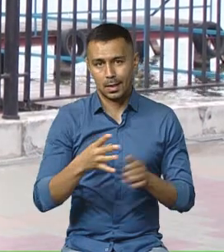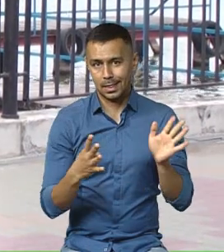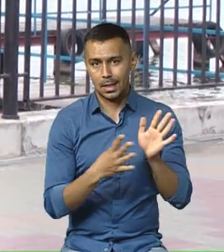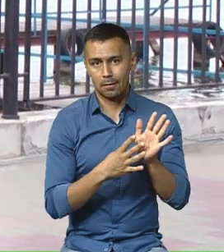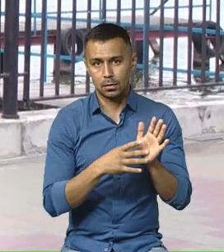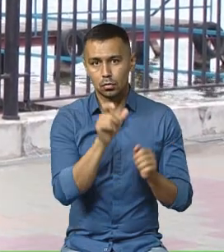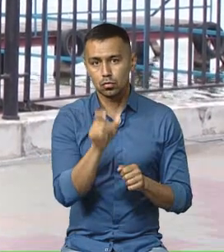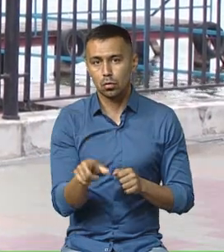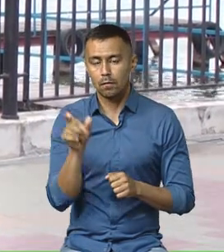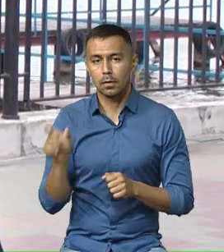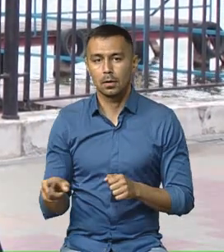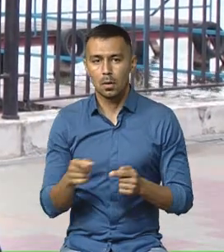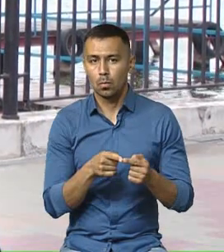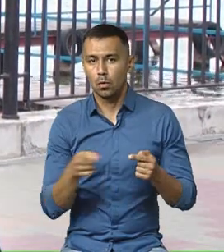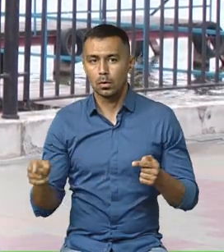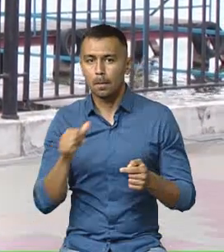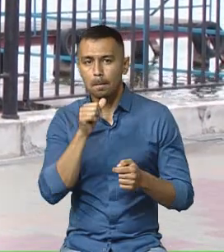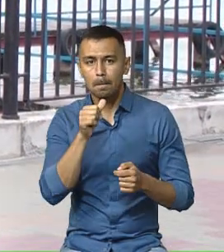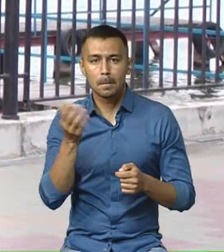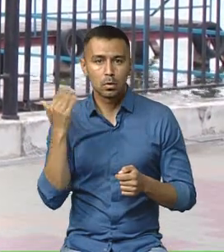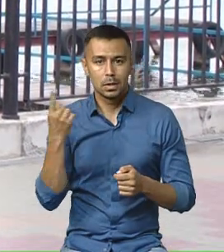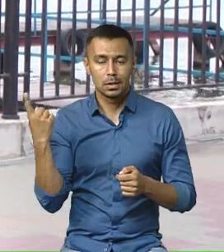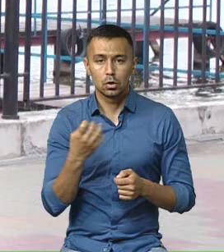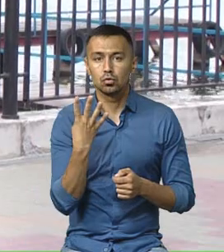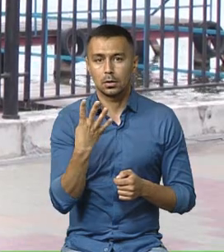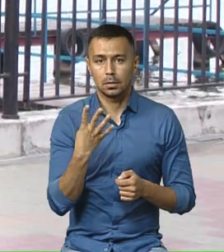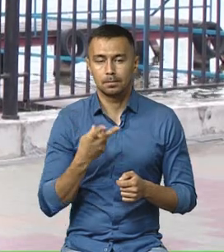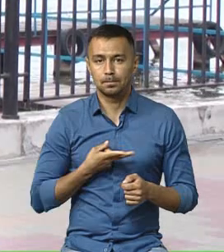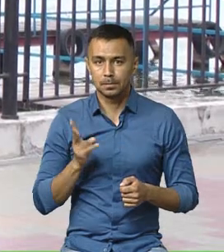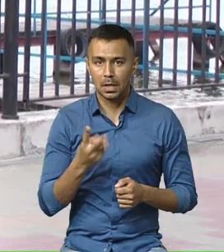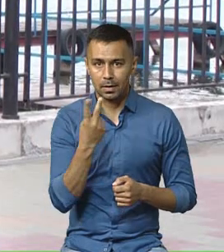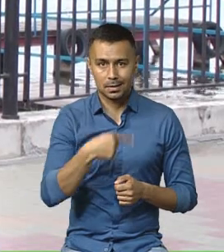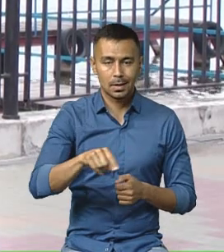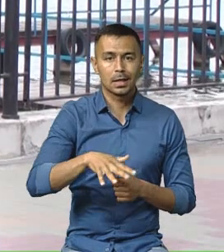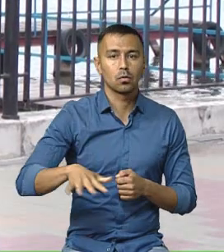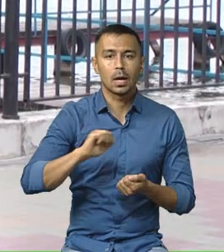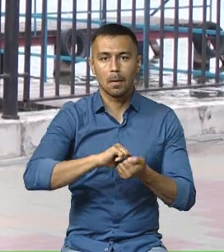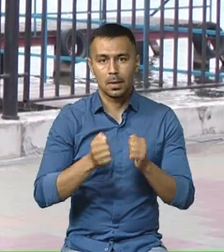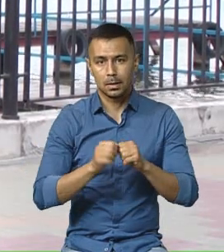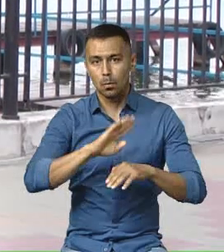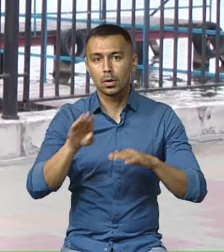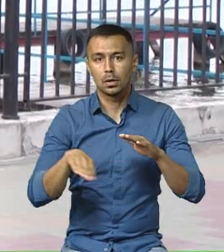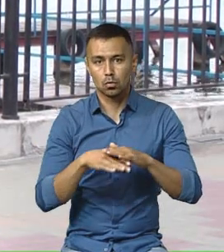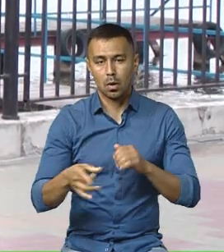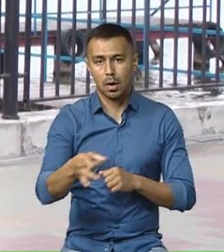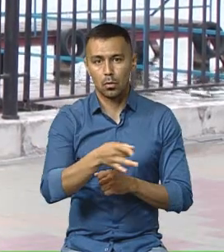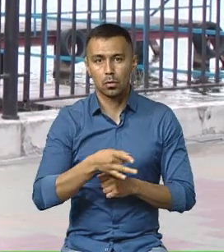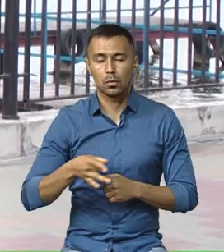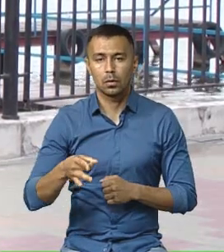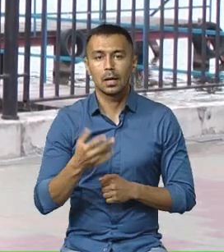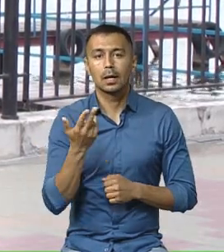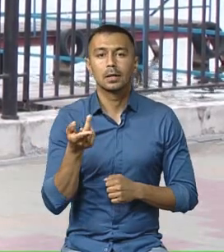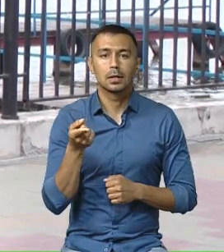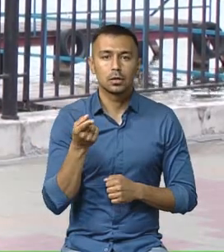чоловік. Протягом минулого тижня 4 загиблих. 2 з них на території Кам'янець-Подільського району та